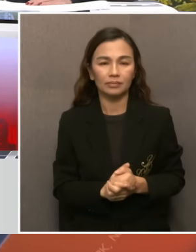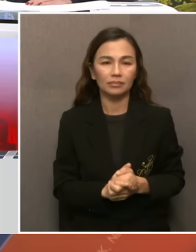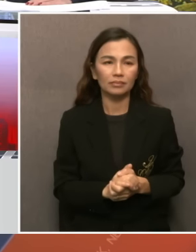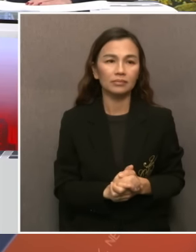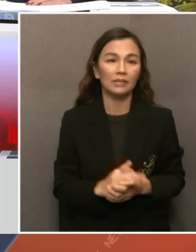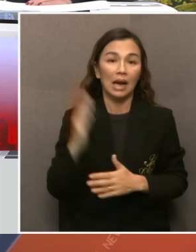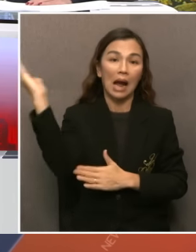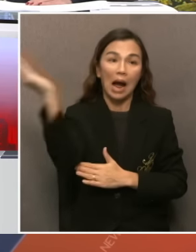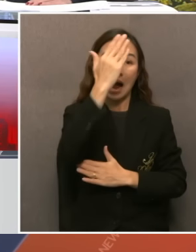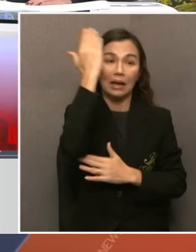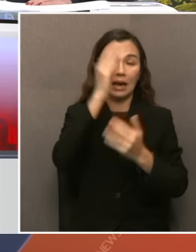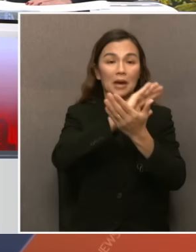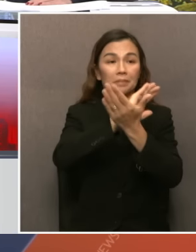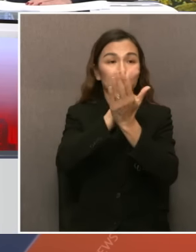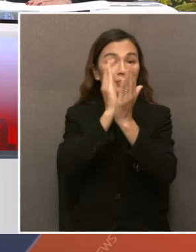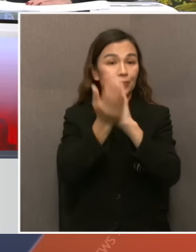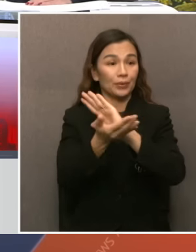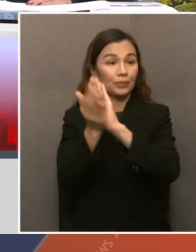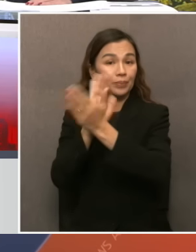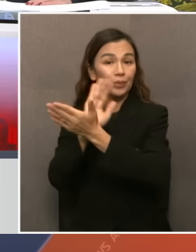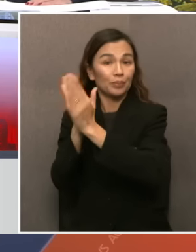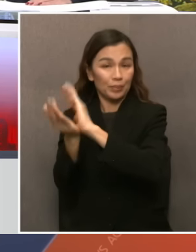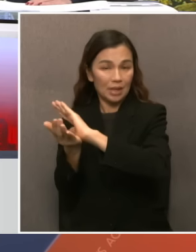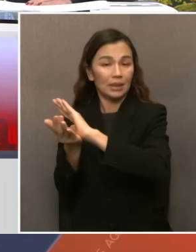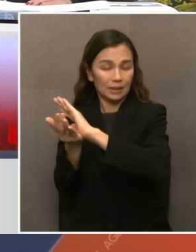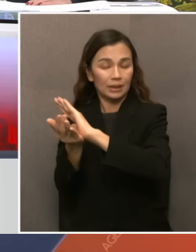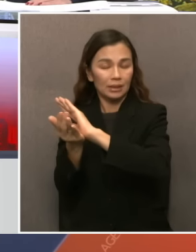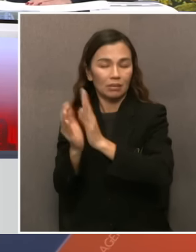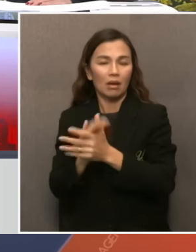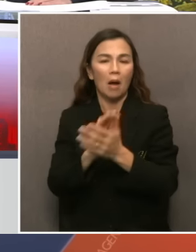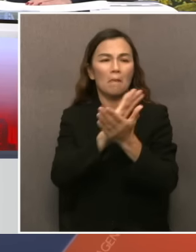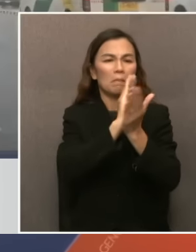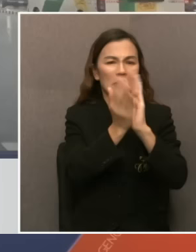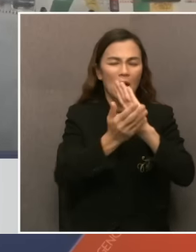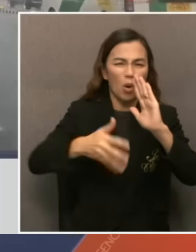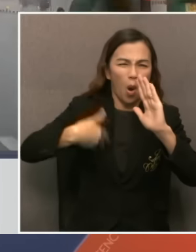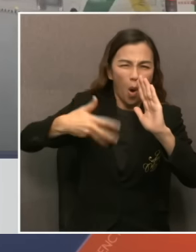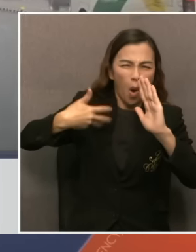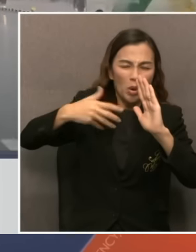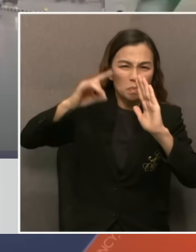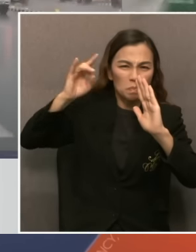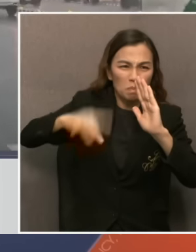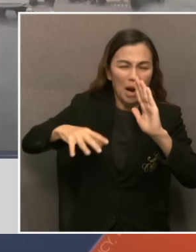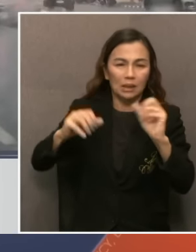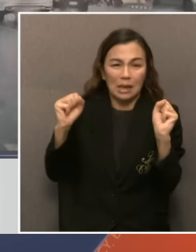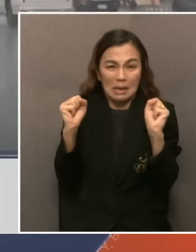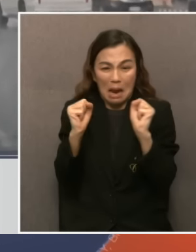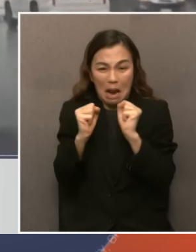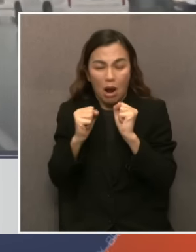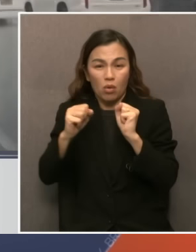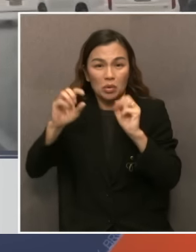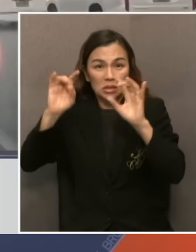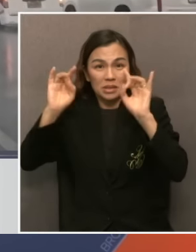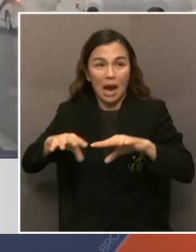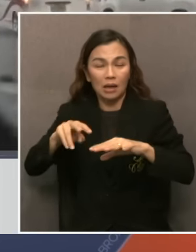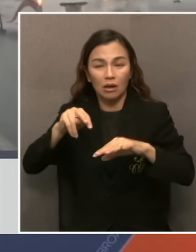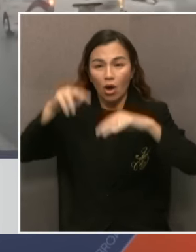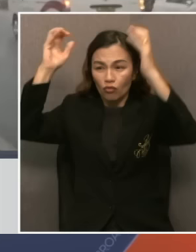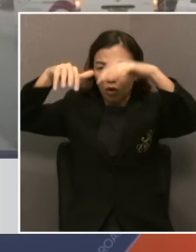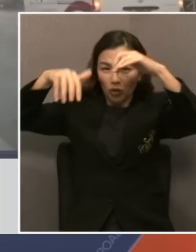ากาศแปรปรวนเขาเรียกว่า extreme weather หรืออากาศสุดขีดนะฮะที่เห็นชัดเจนก็คือเรื่องของน้ำท่วมทางภาค